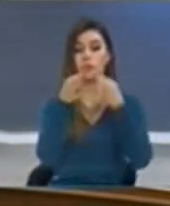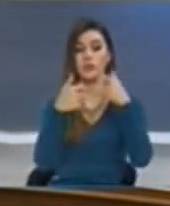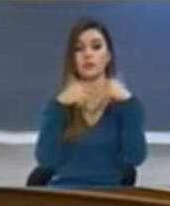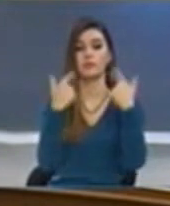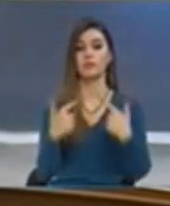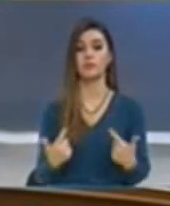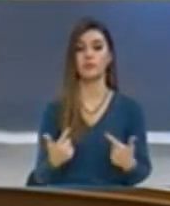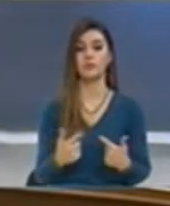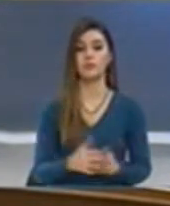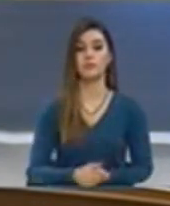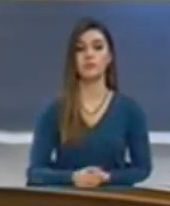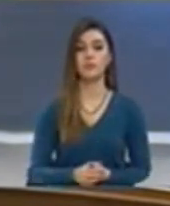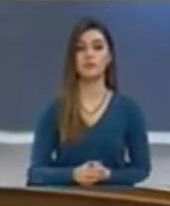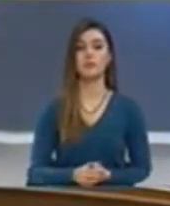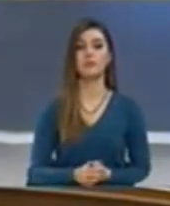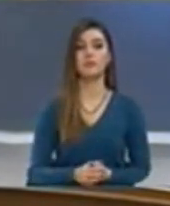tutje.